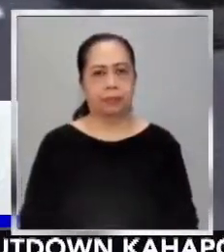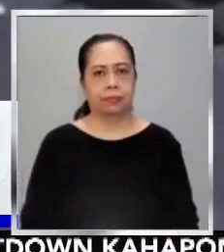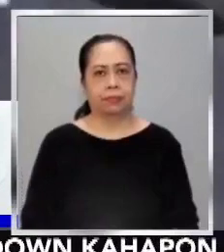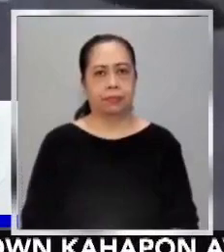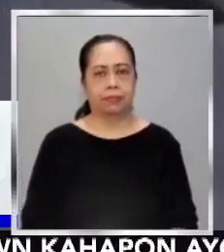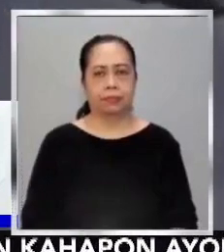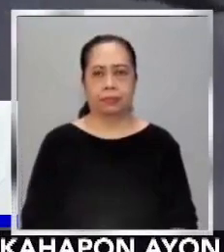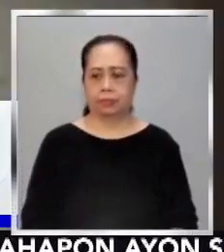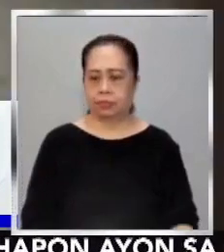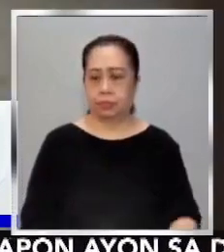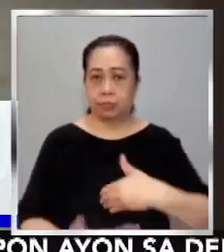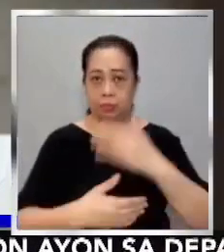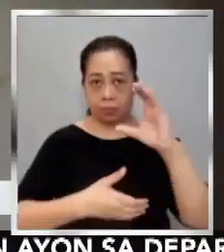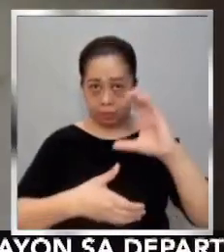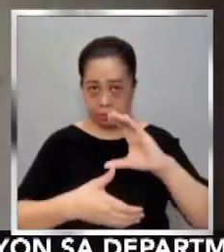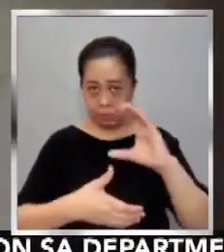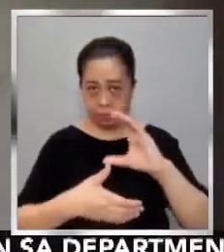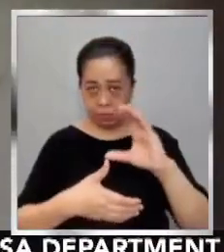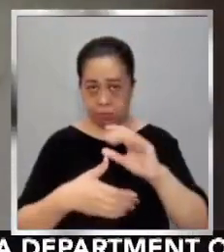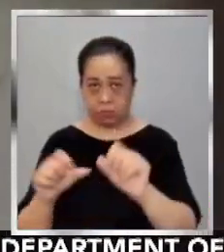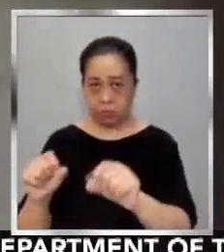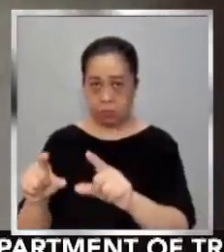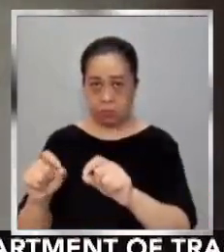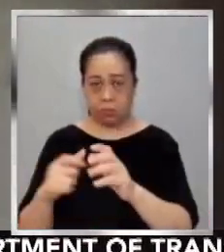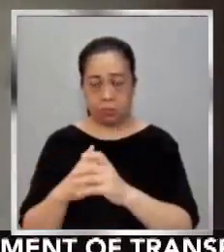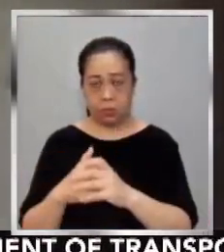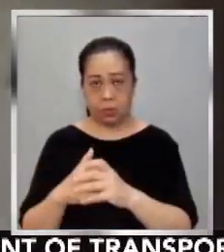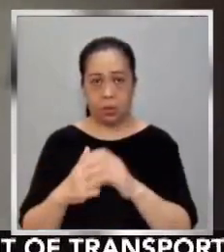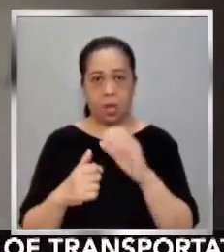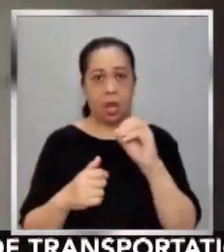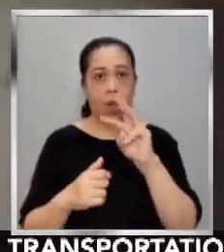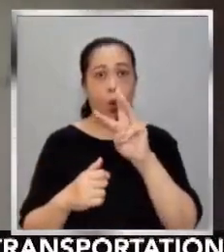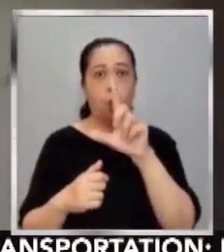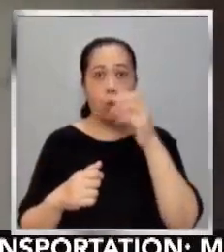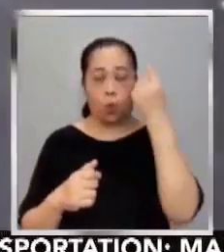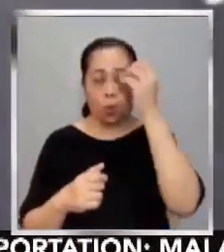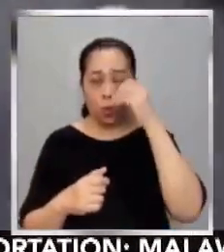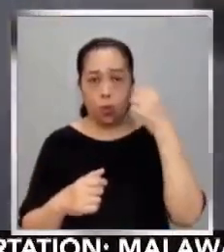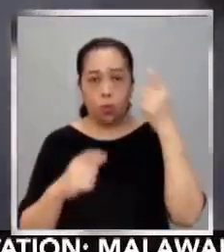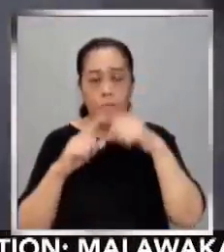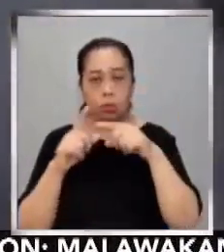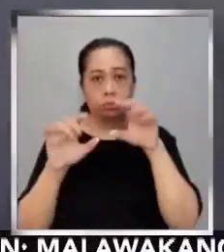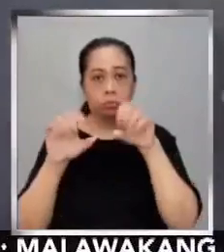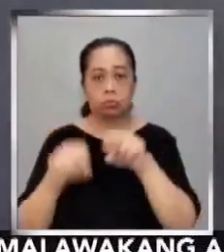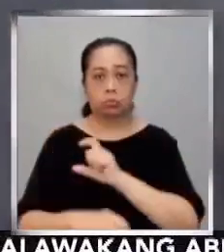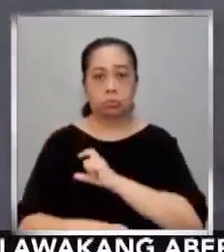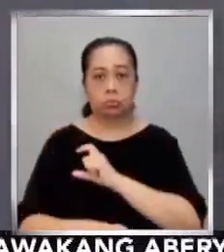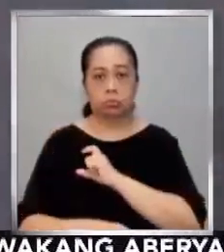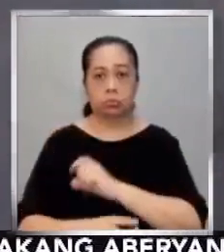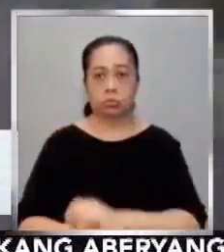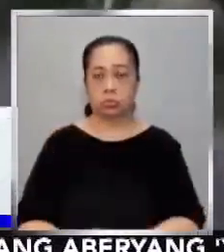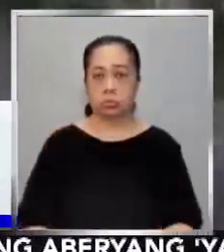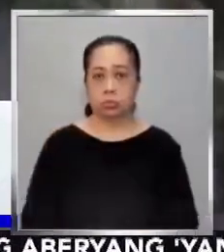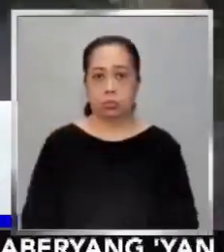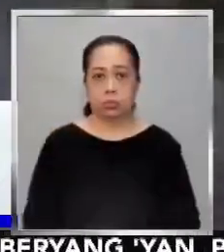Sa Caloocan City, nagbebenta ng scoop owl ang inoperate ng mga pulis.